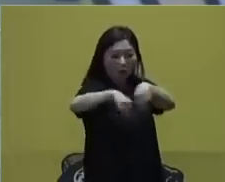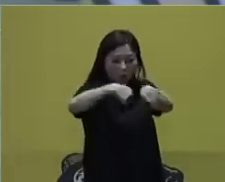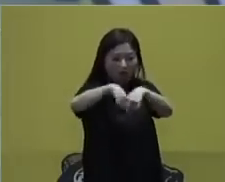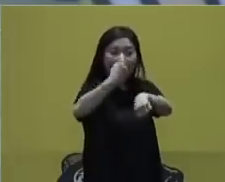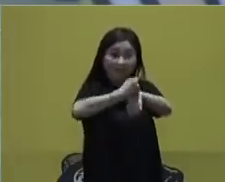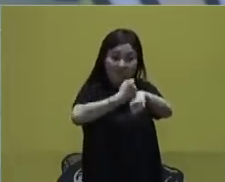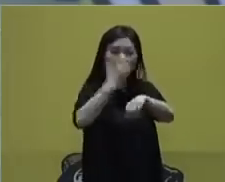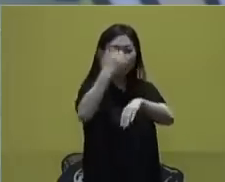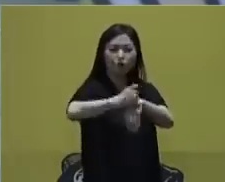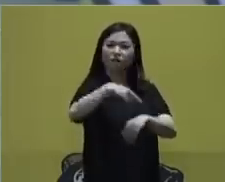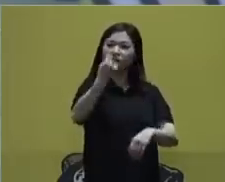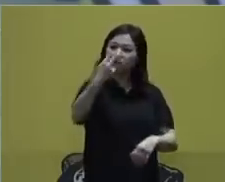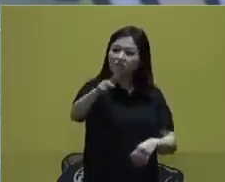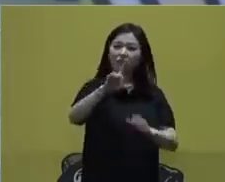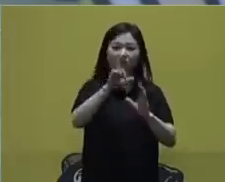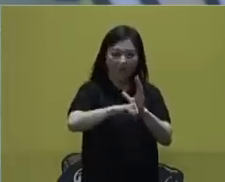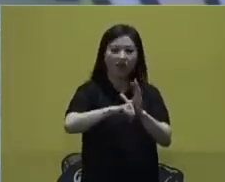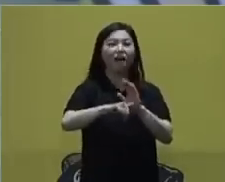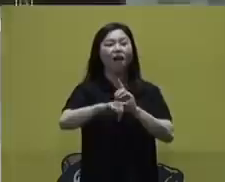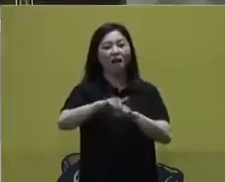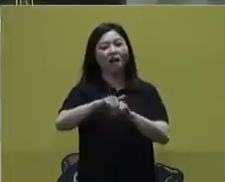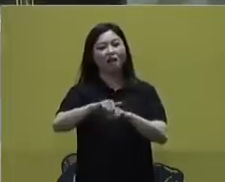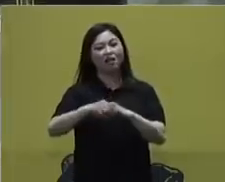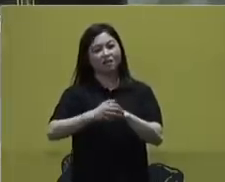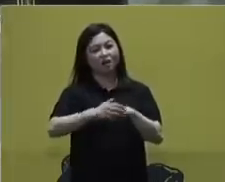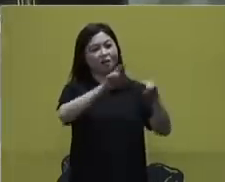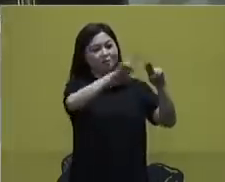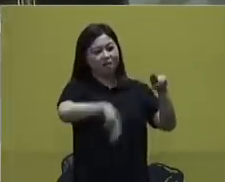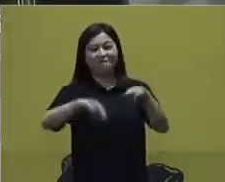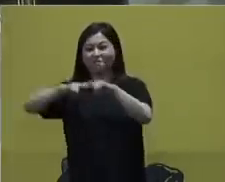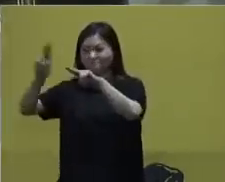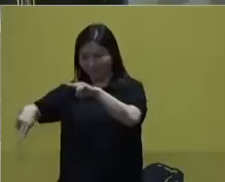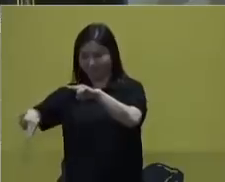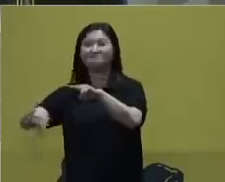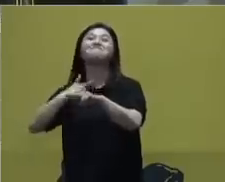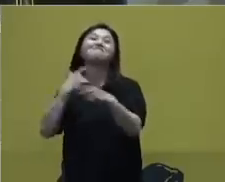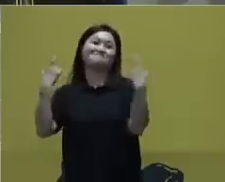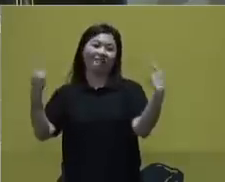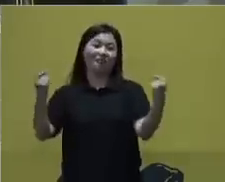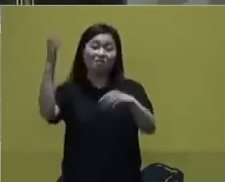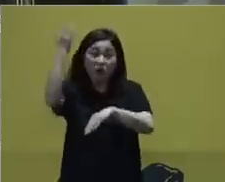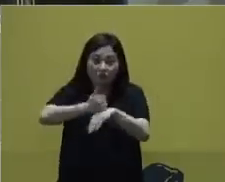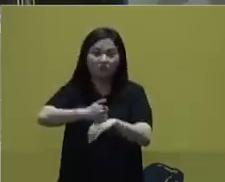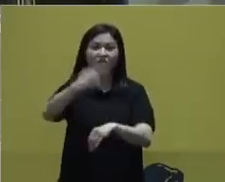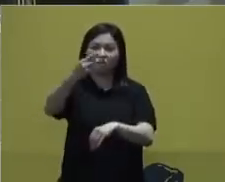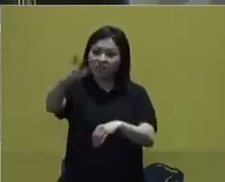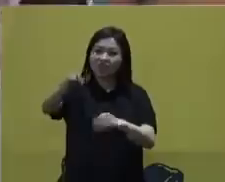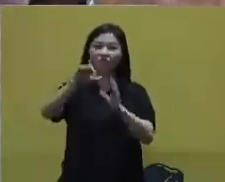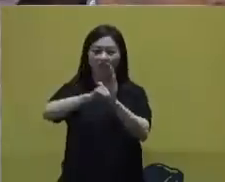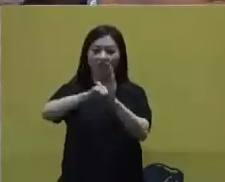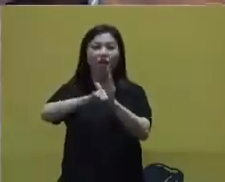2.13 합의라고 2007년에 합의가 이루어진 겁니다. 아, 예. 우리 이종석 장관님이 몸을 던지신 예. 보람이 있군요. 아, 몸을 던진 게 아니라